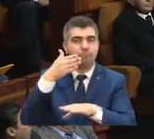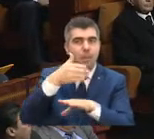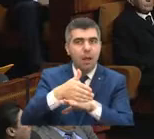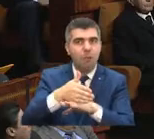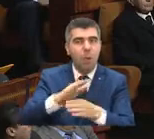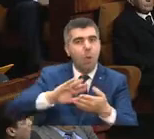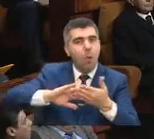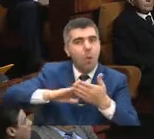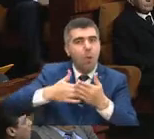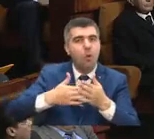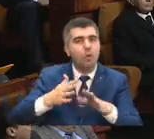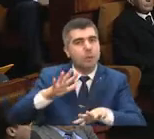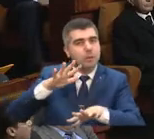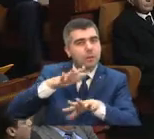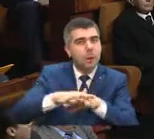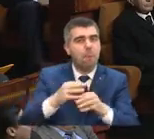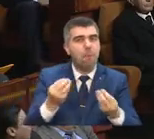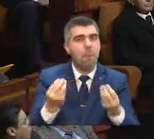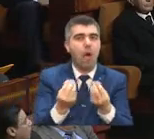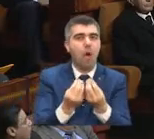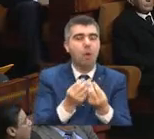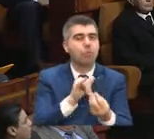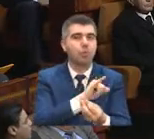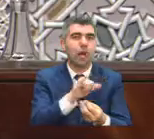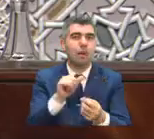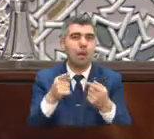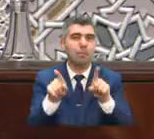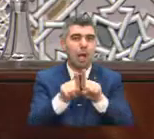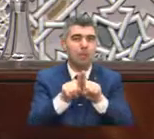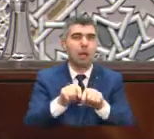محاربة التطرف. وشكرا لكم. شكرا.